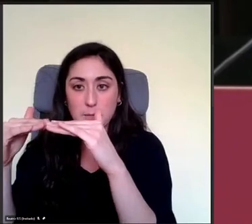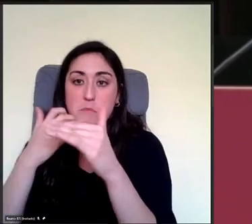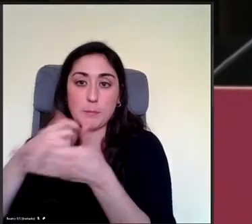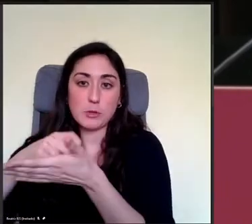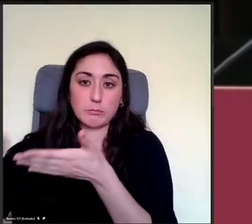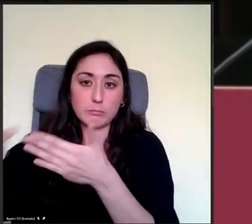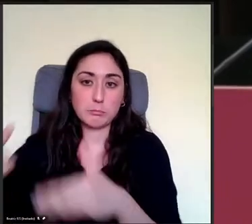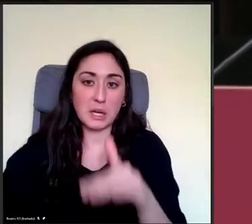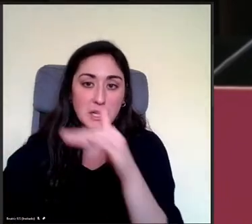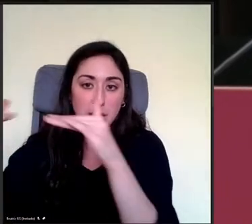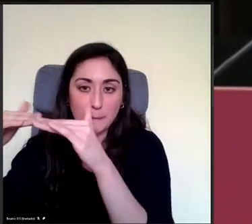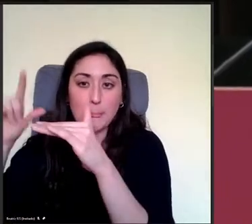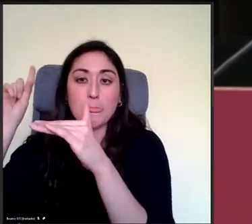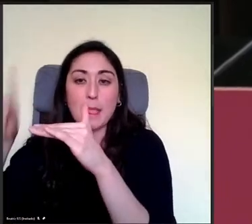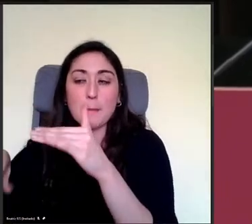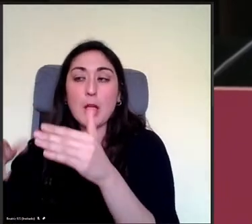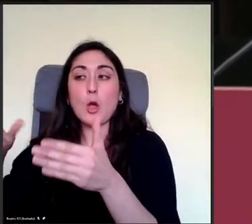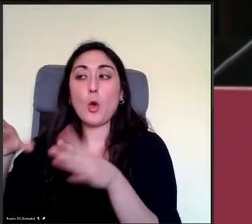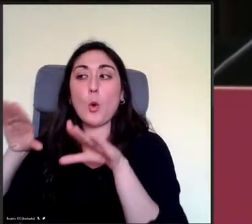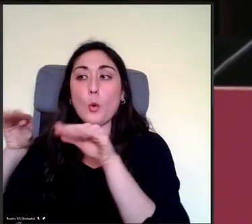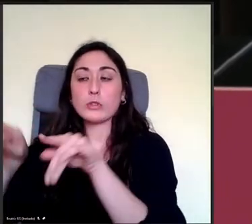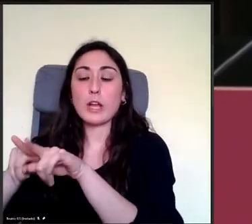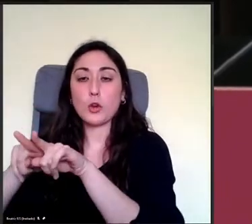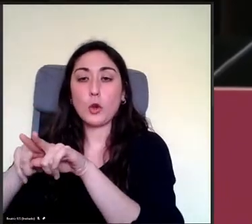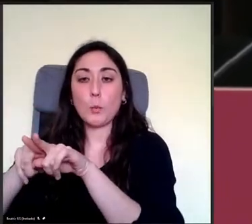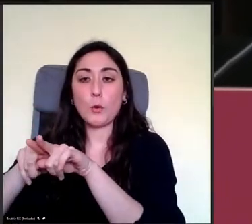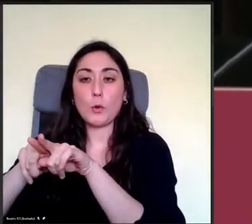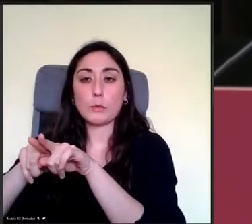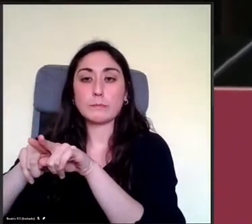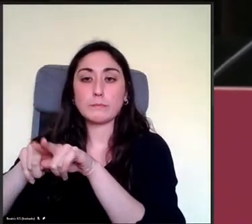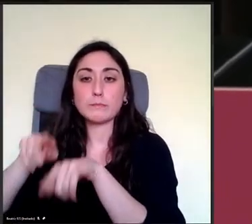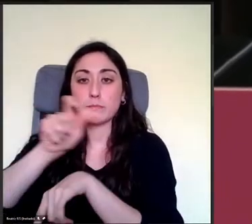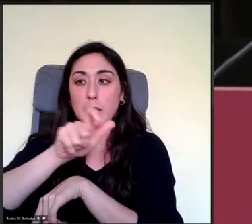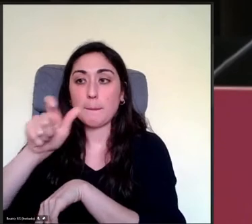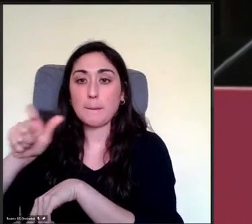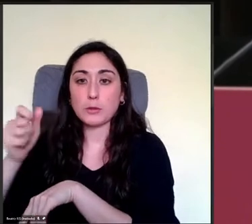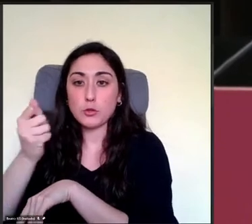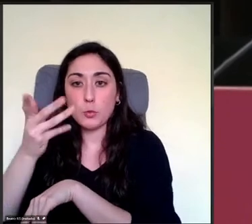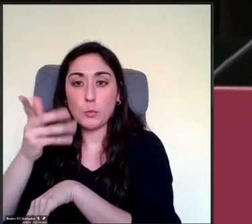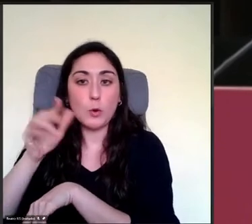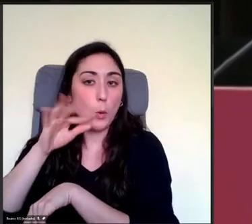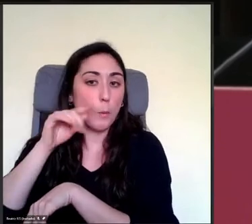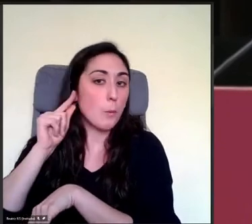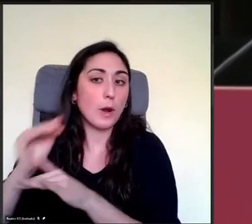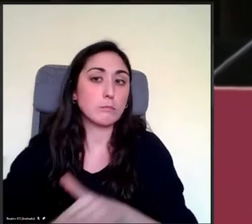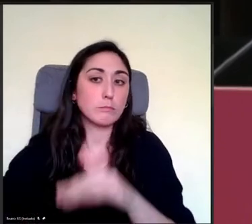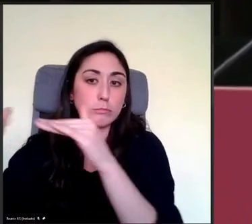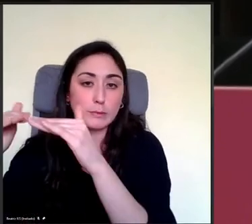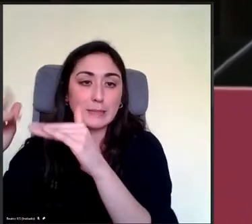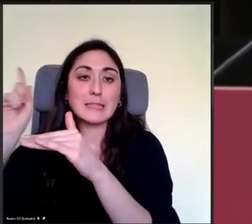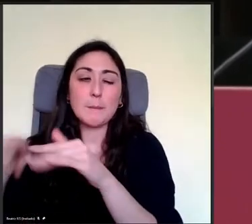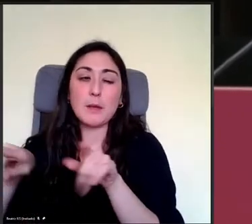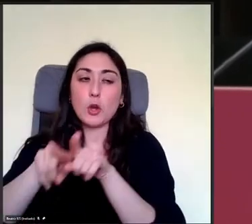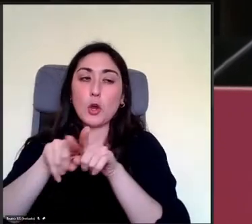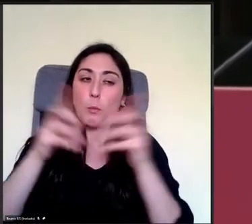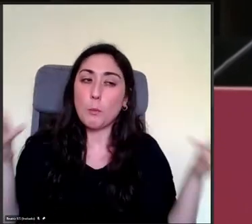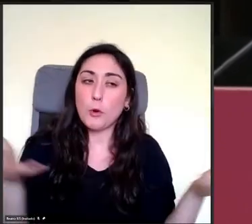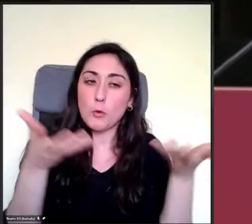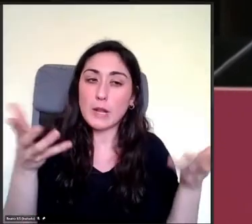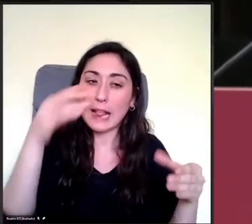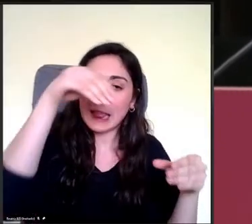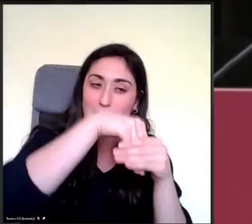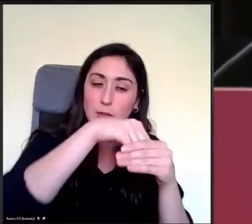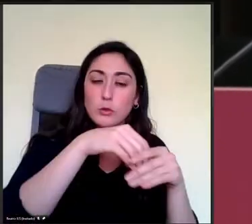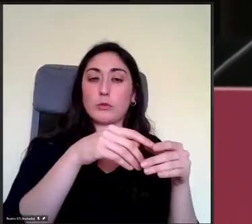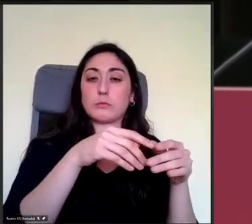a utilitzar la paritat per promocionar més la recerca de les dones.